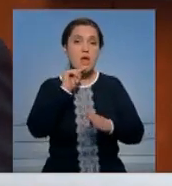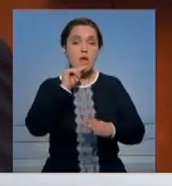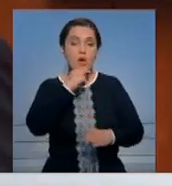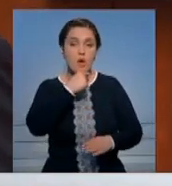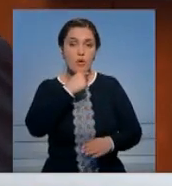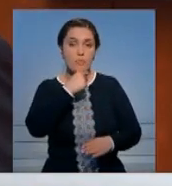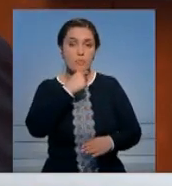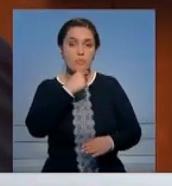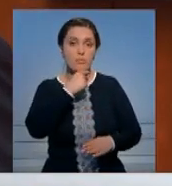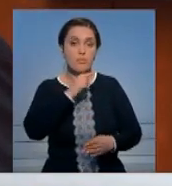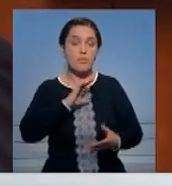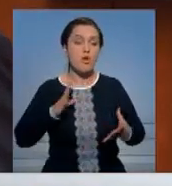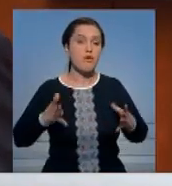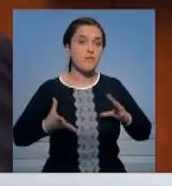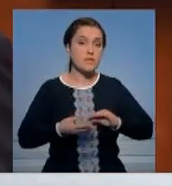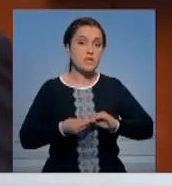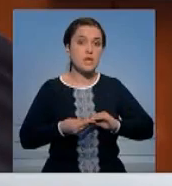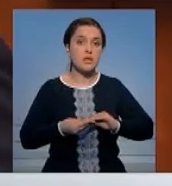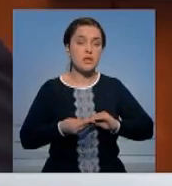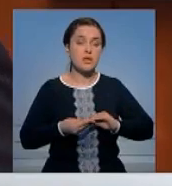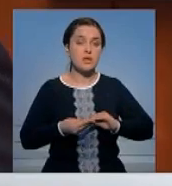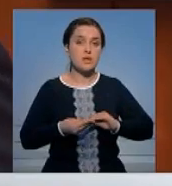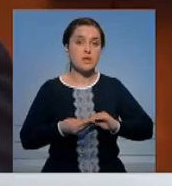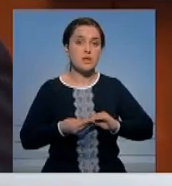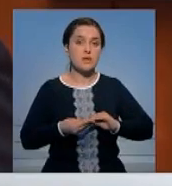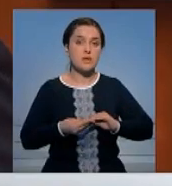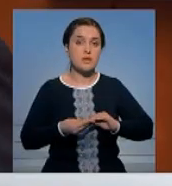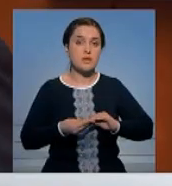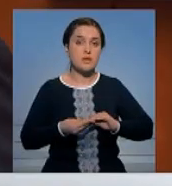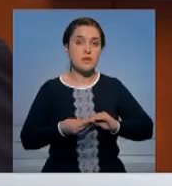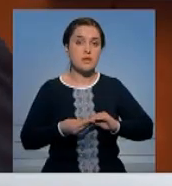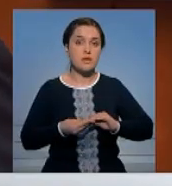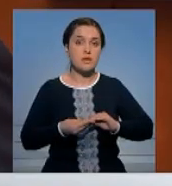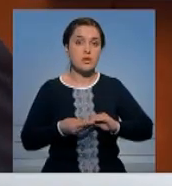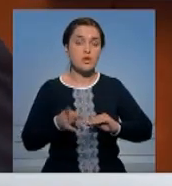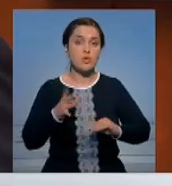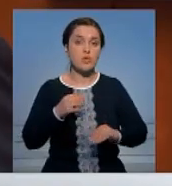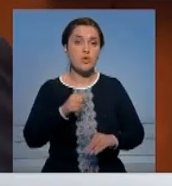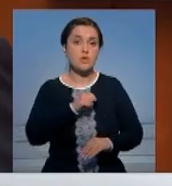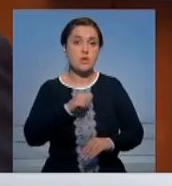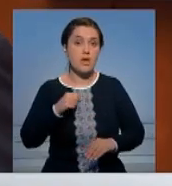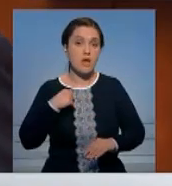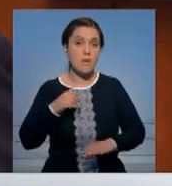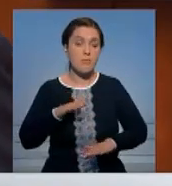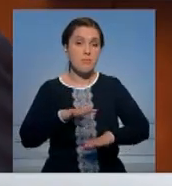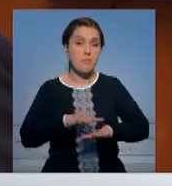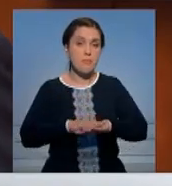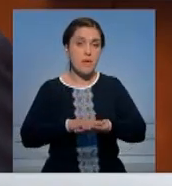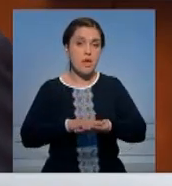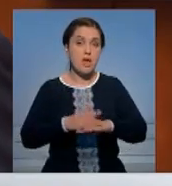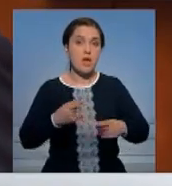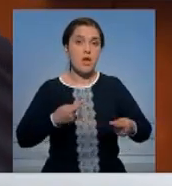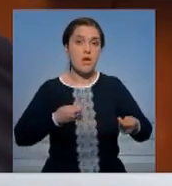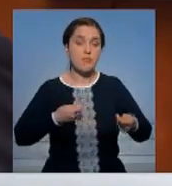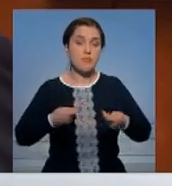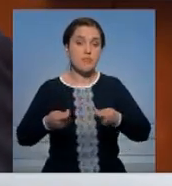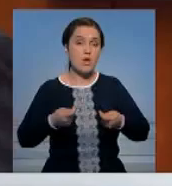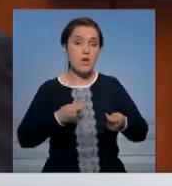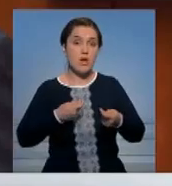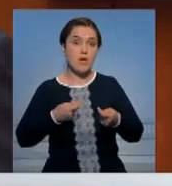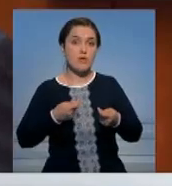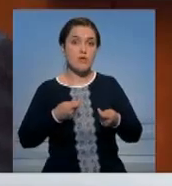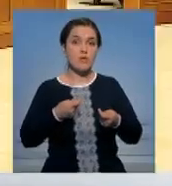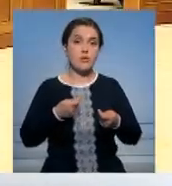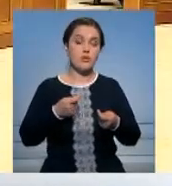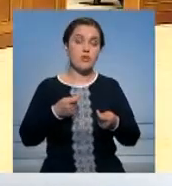экономической ситуации в целом в экономике, но с точки зрения именно действий самого менеджмента, которые приводят к ухудшению ситуации в банке,